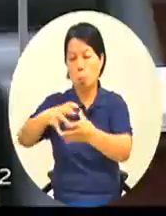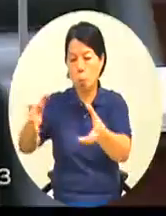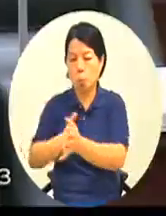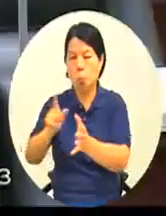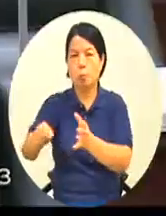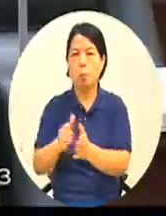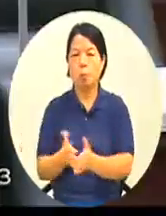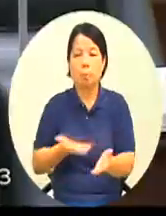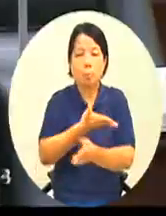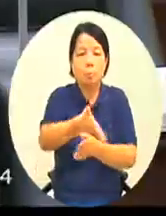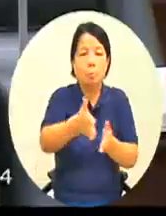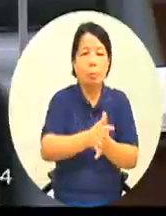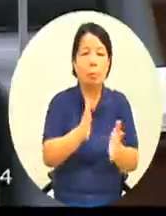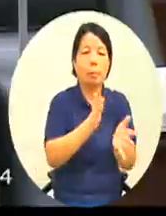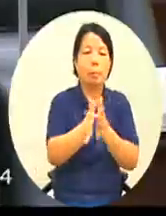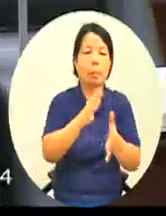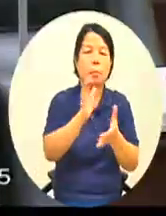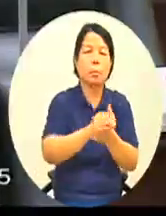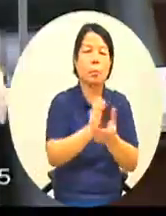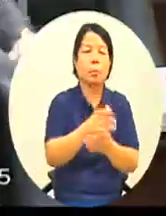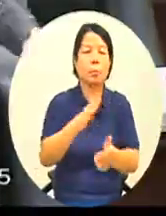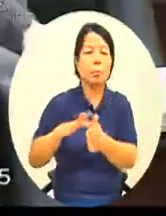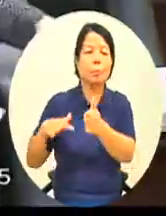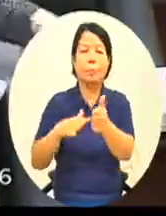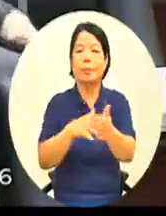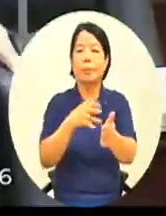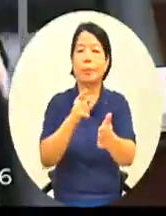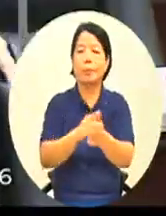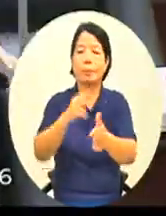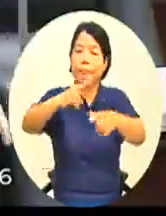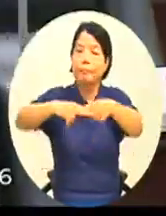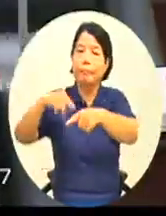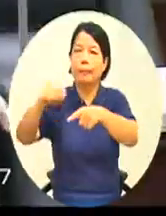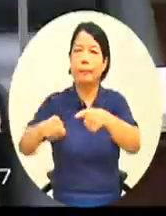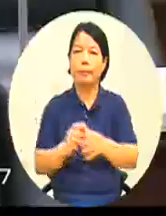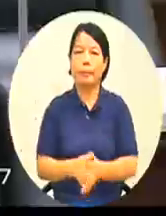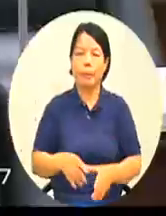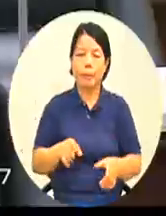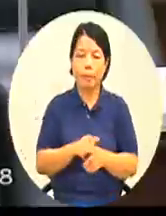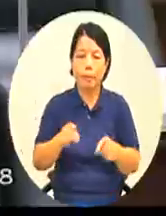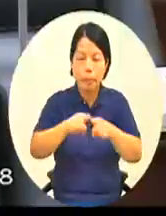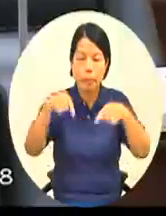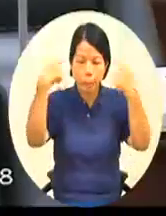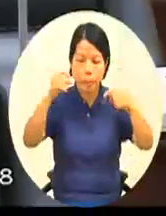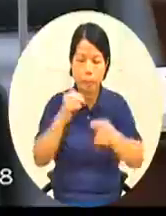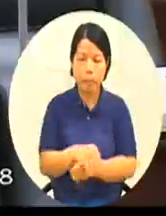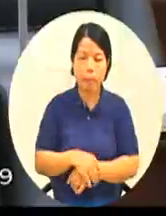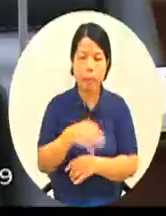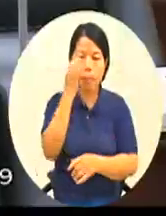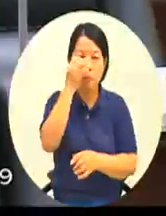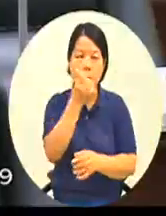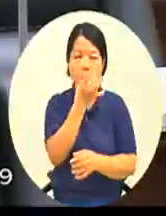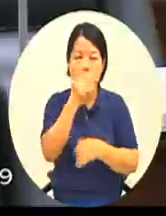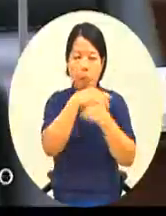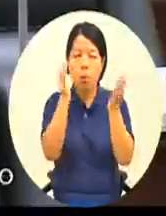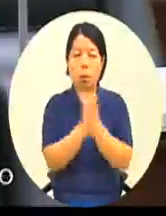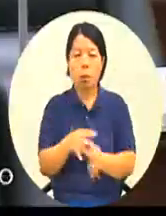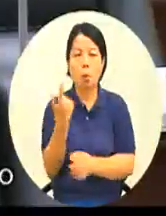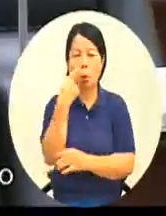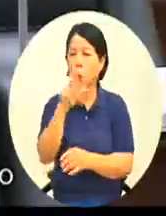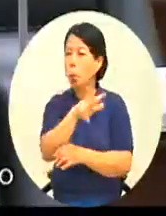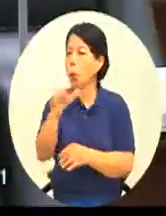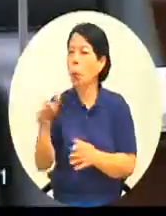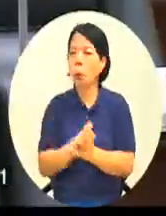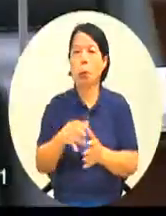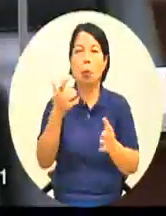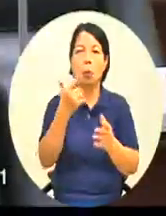来导览，甚至让街友来导览他们我们平常看不见或者是常常忽略的都市的美好的